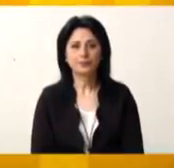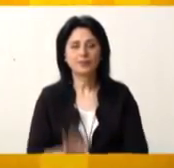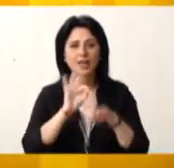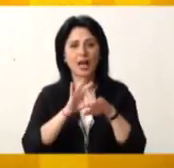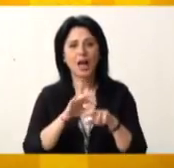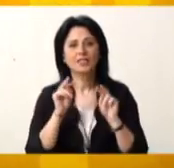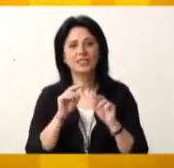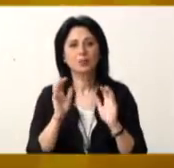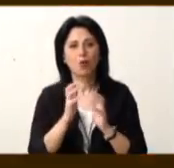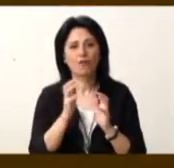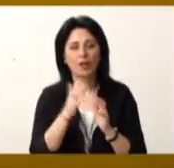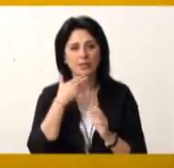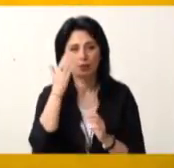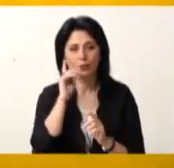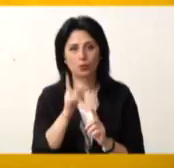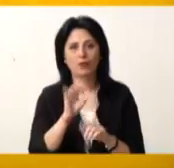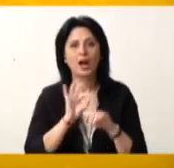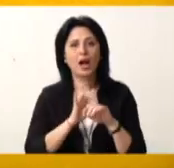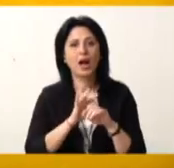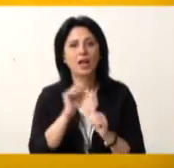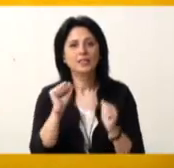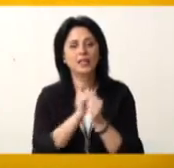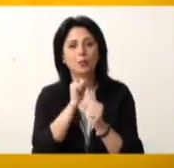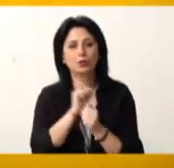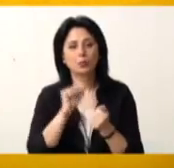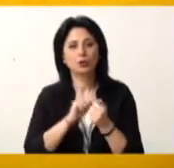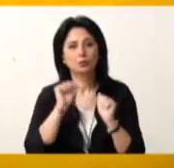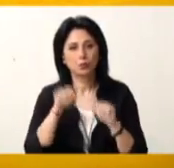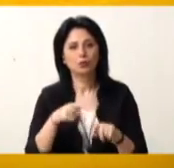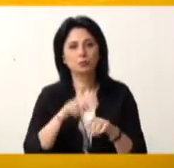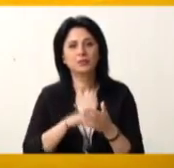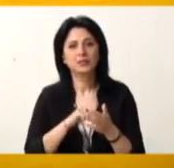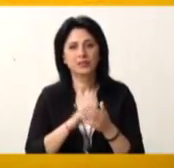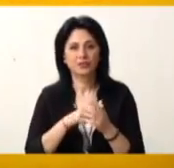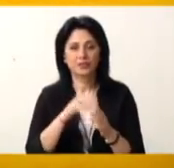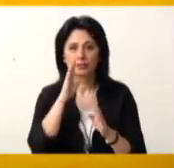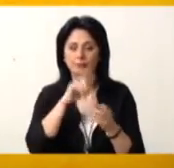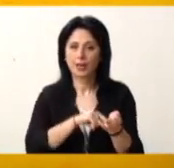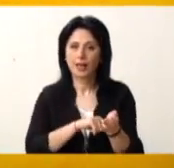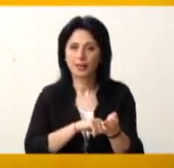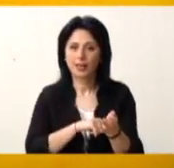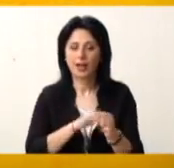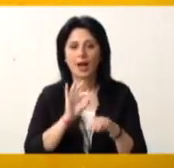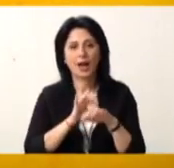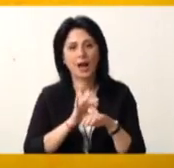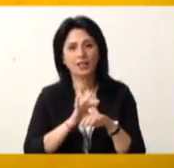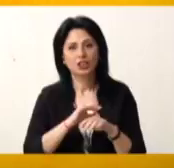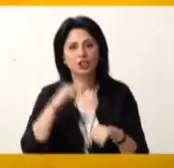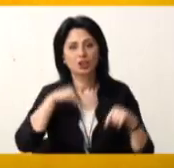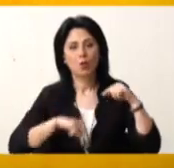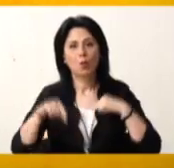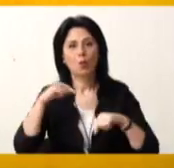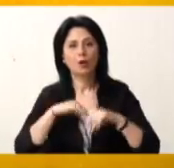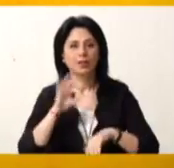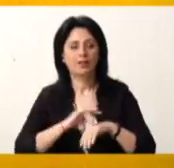კანის მოვლა ზაფხულში. კანის გამოშრობის მიზეზი შეიძლება გახდეს გენეტიკა, კანის ან შინაგანი